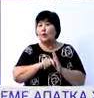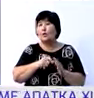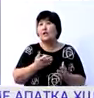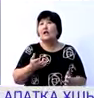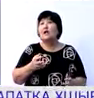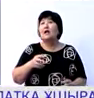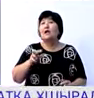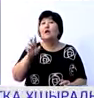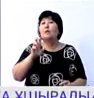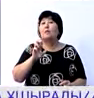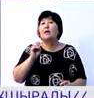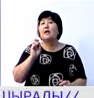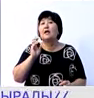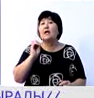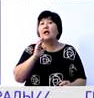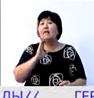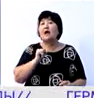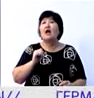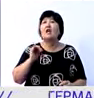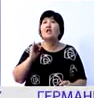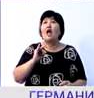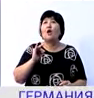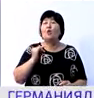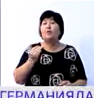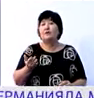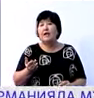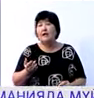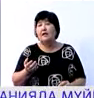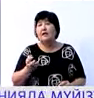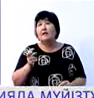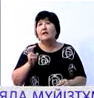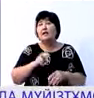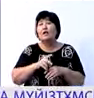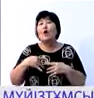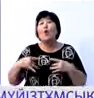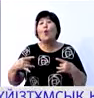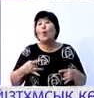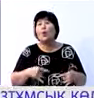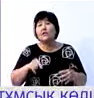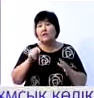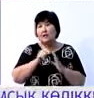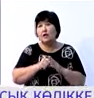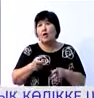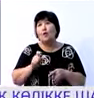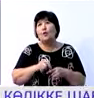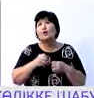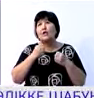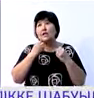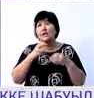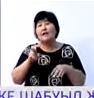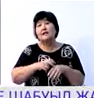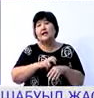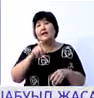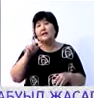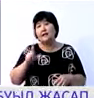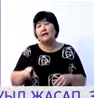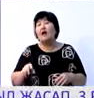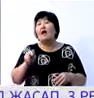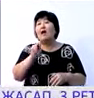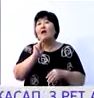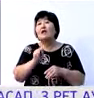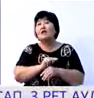Бекенеева Гузель Якуповна деген дәрігерге үзіге түстім. Өте жақсы дәрігер,